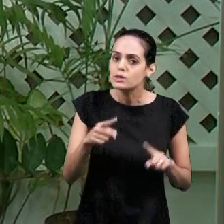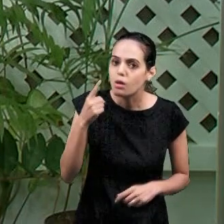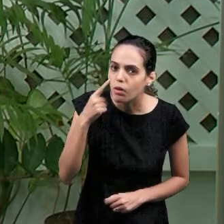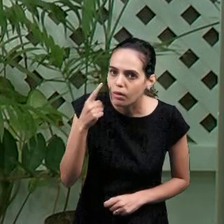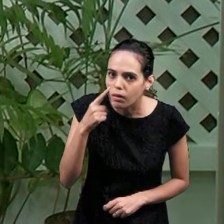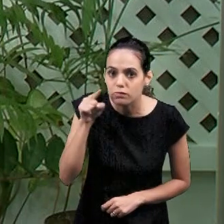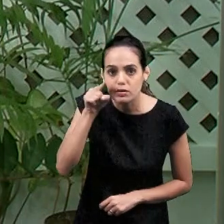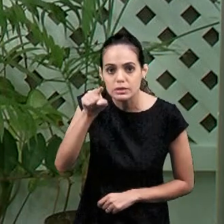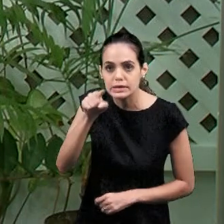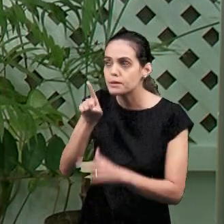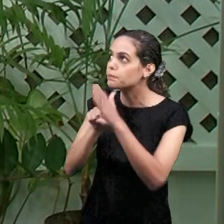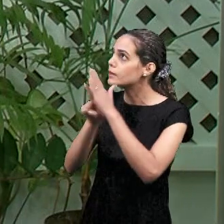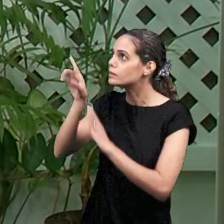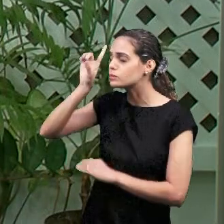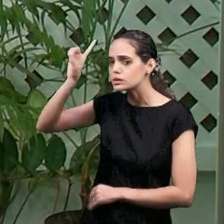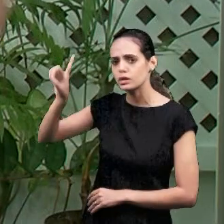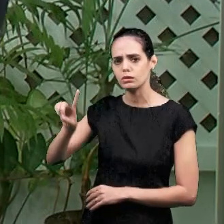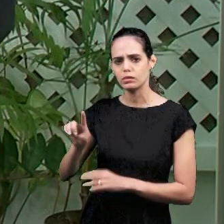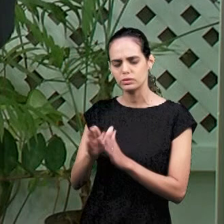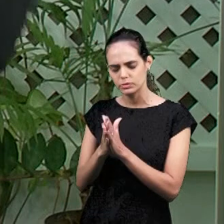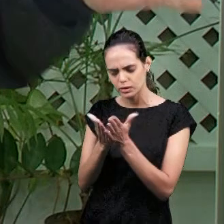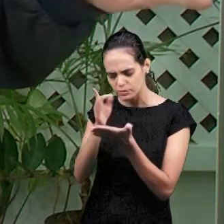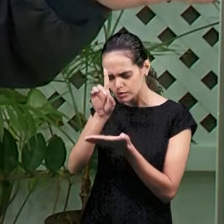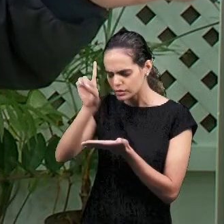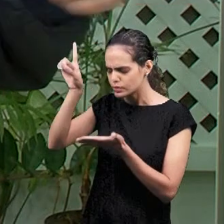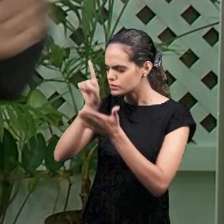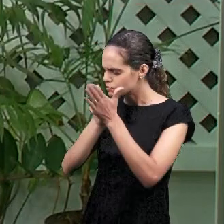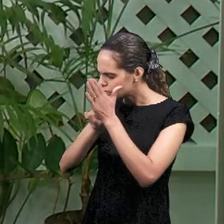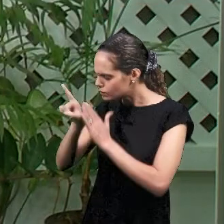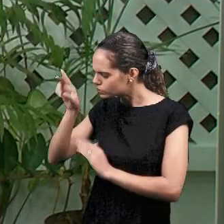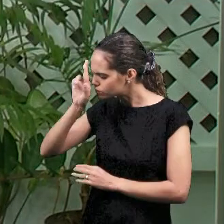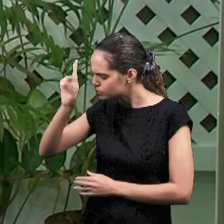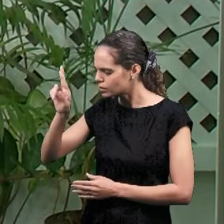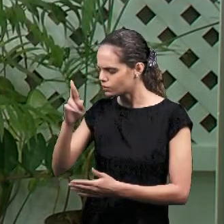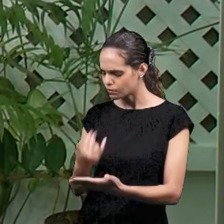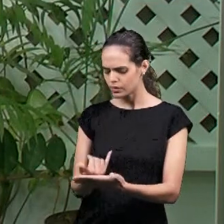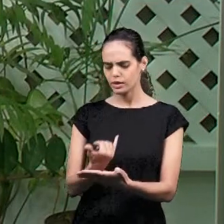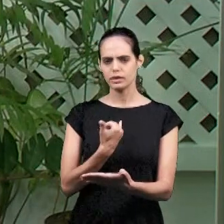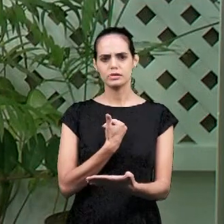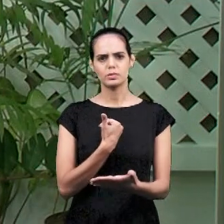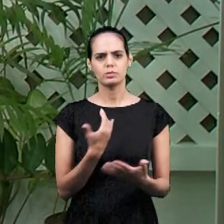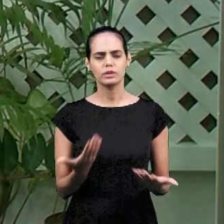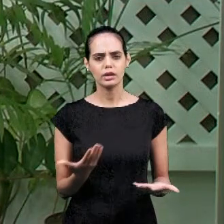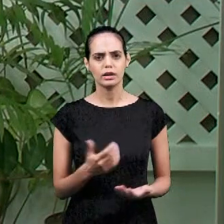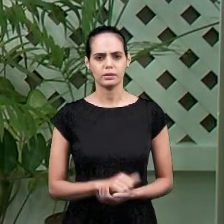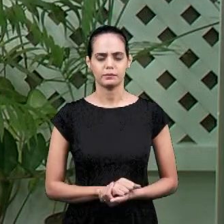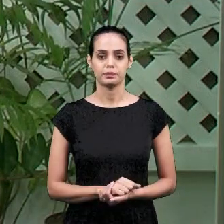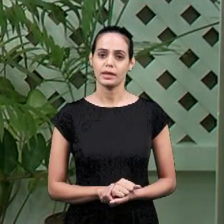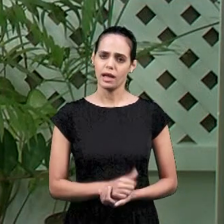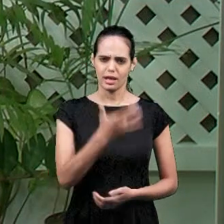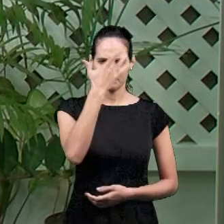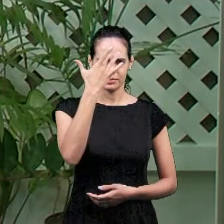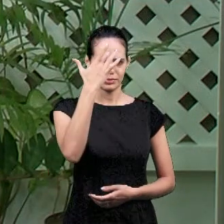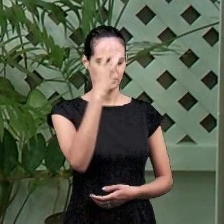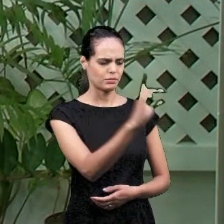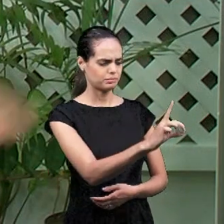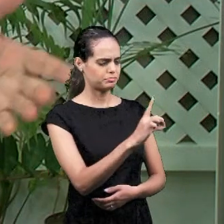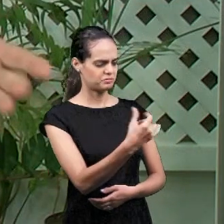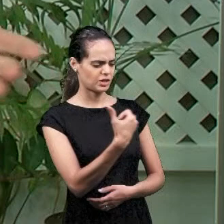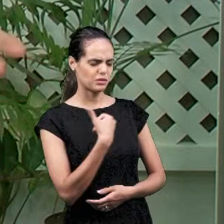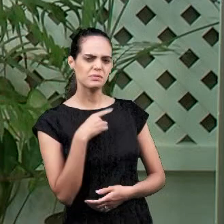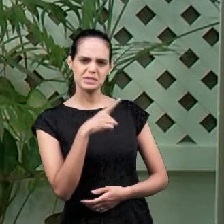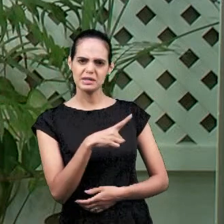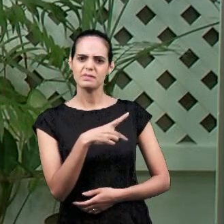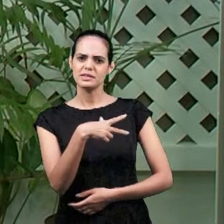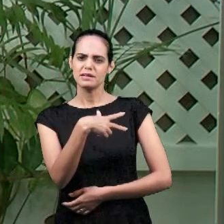le vaccin est bien et d'autres pensent qu'il n'est pas bien. Mais regardez, consultez le Seigneur. Il y a une personne